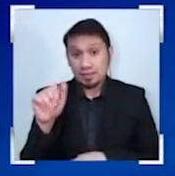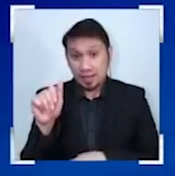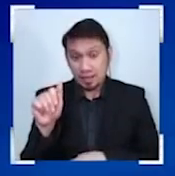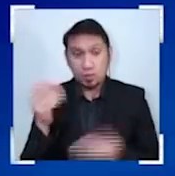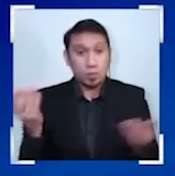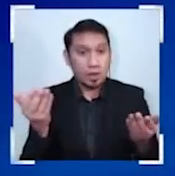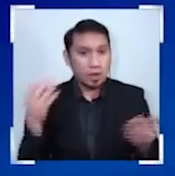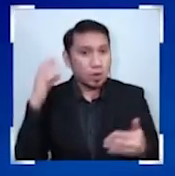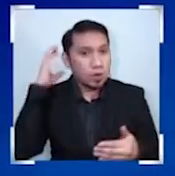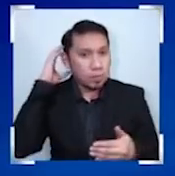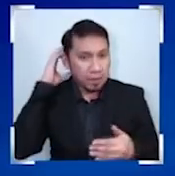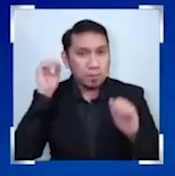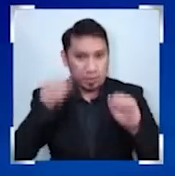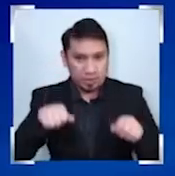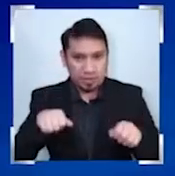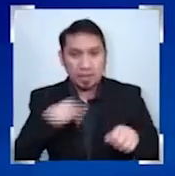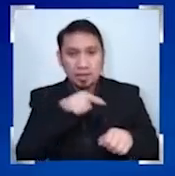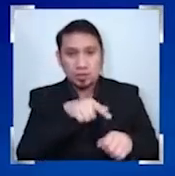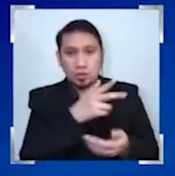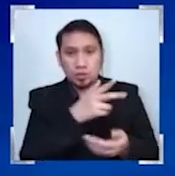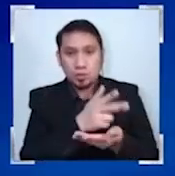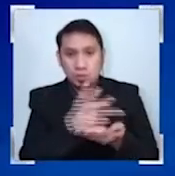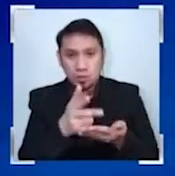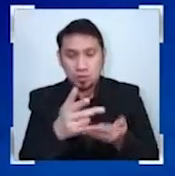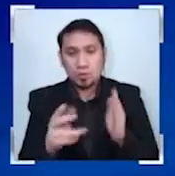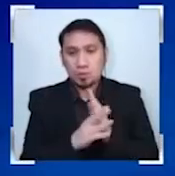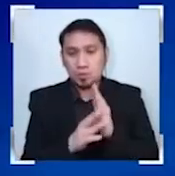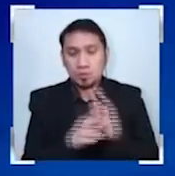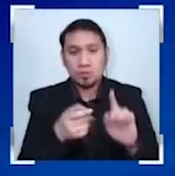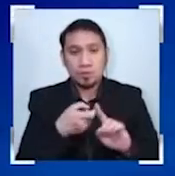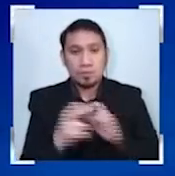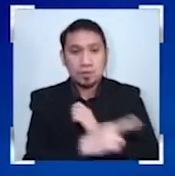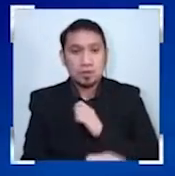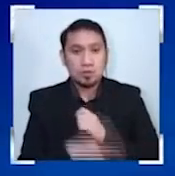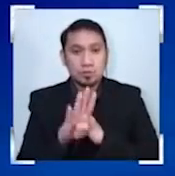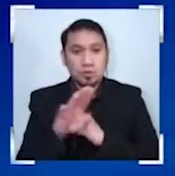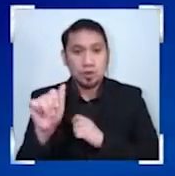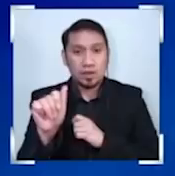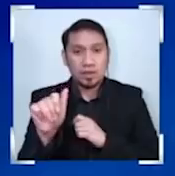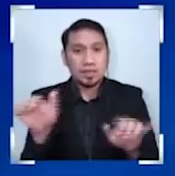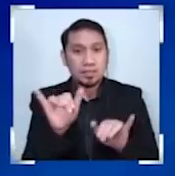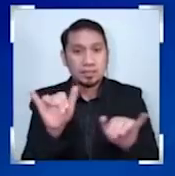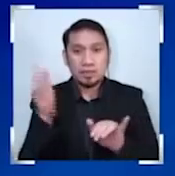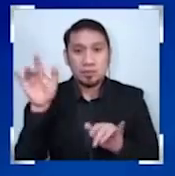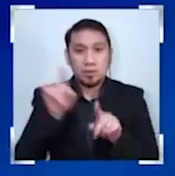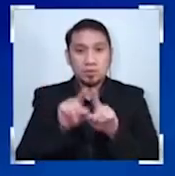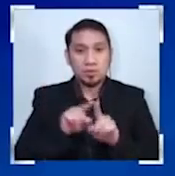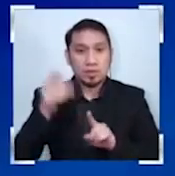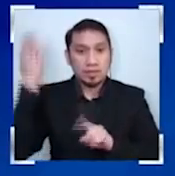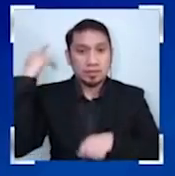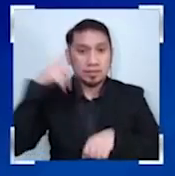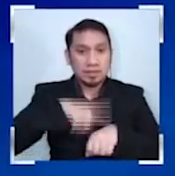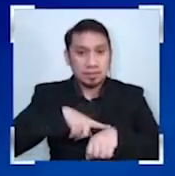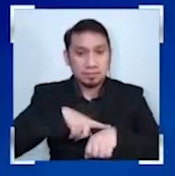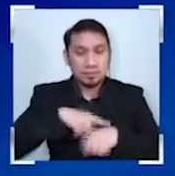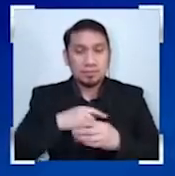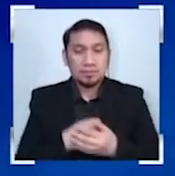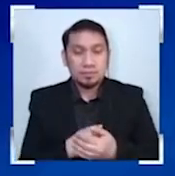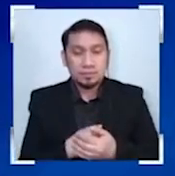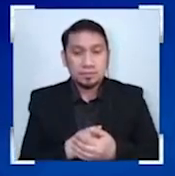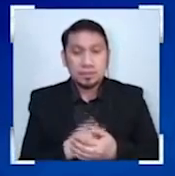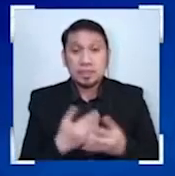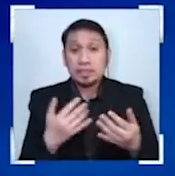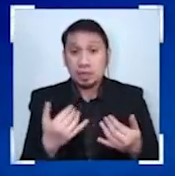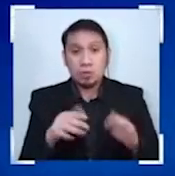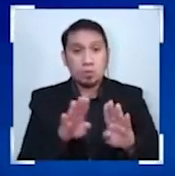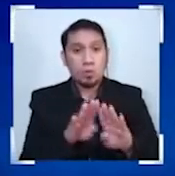ng mga bus galing Region 4A o Calabar Zone, gaya noong bago magkapandemya. Kasabay ito ng pagbubukas ng lahat ng mga